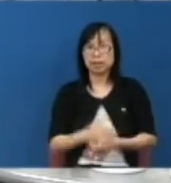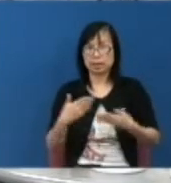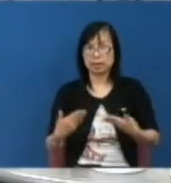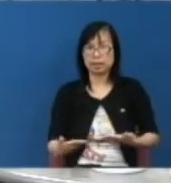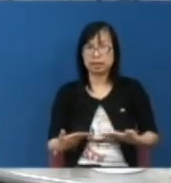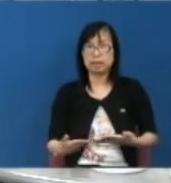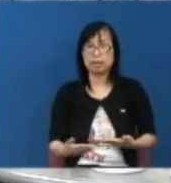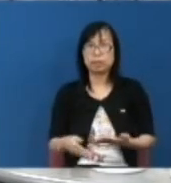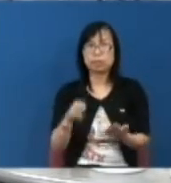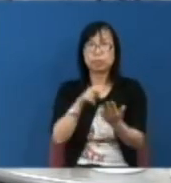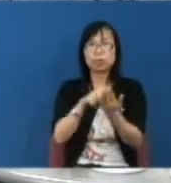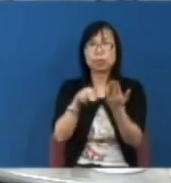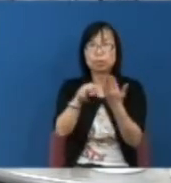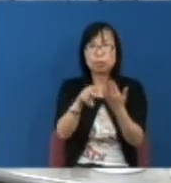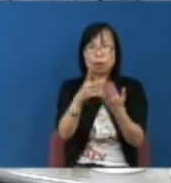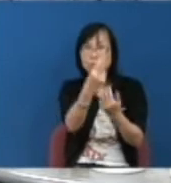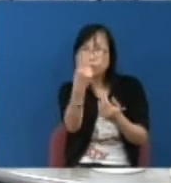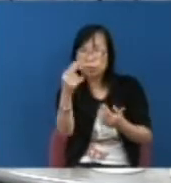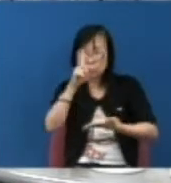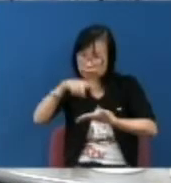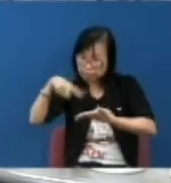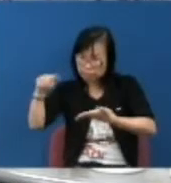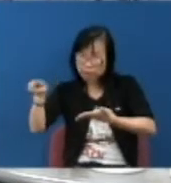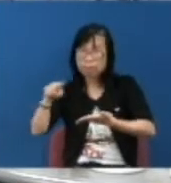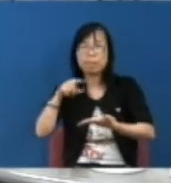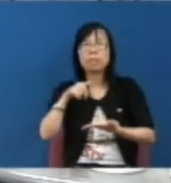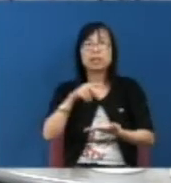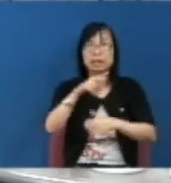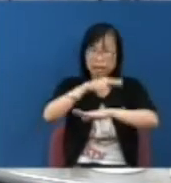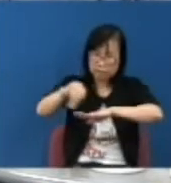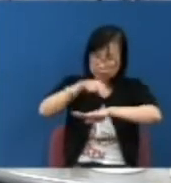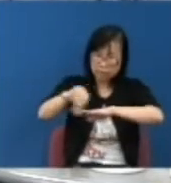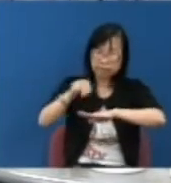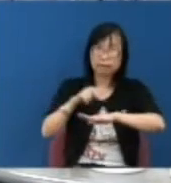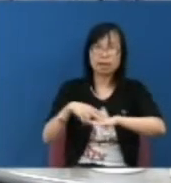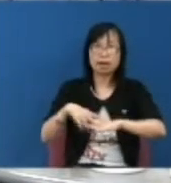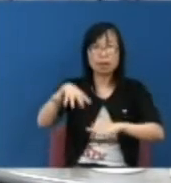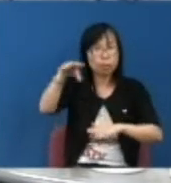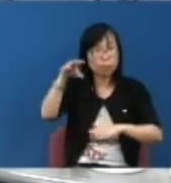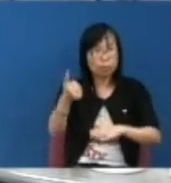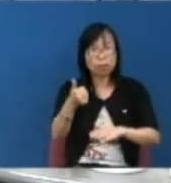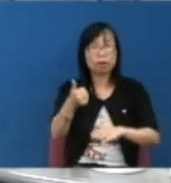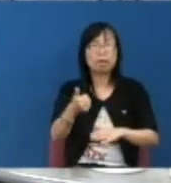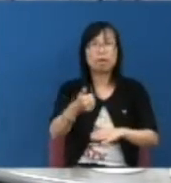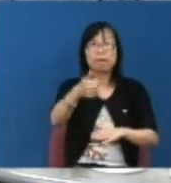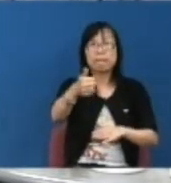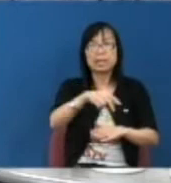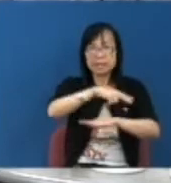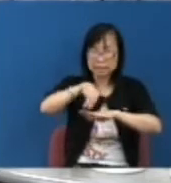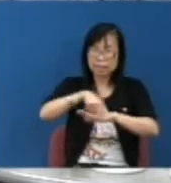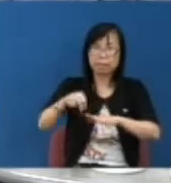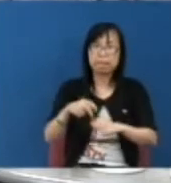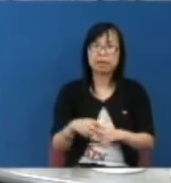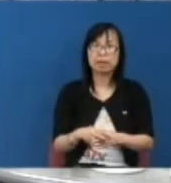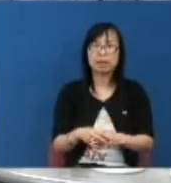希望通過一個綠色嘅審核，話俾佢聽，我通過一個設計係一個完整一個整體嘅設計之後咧，